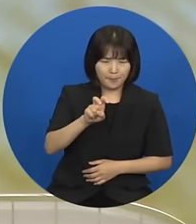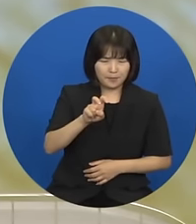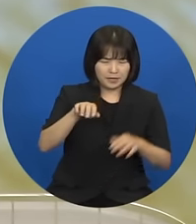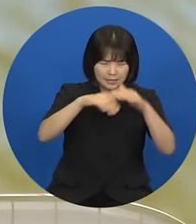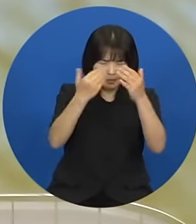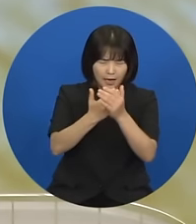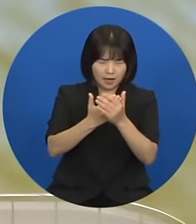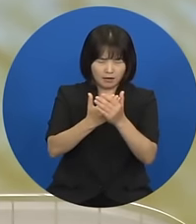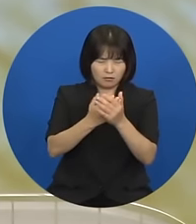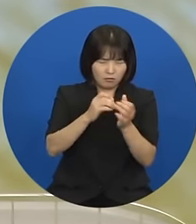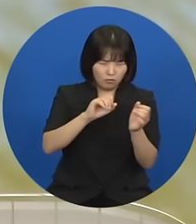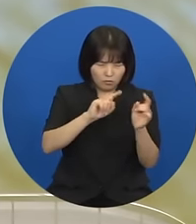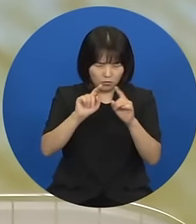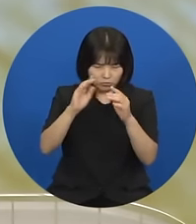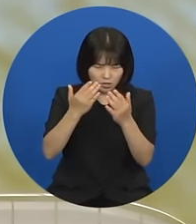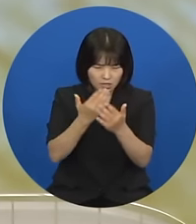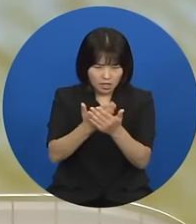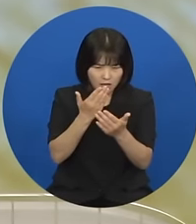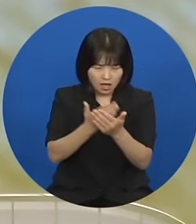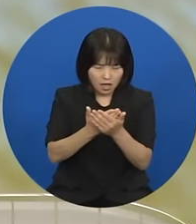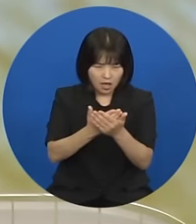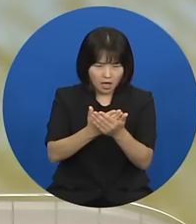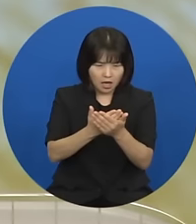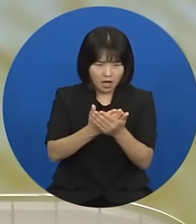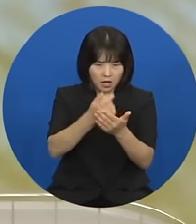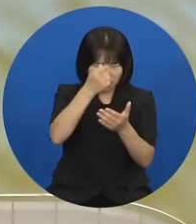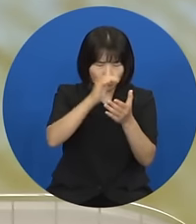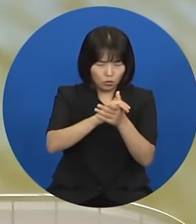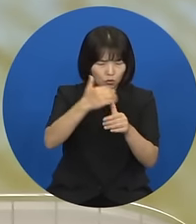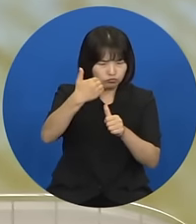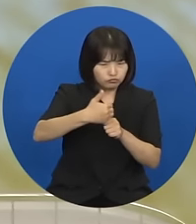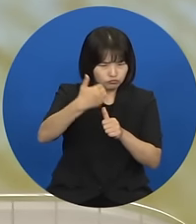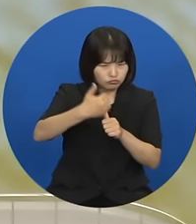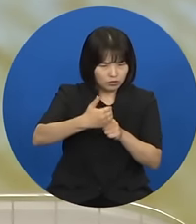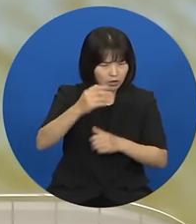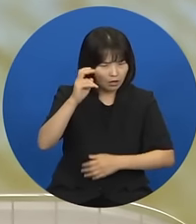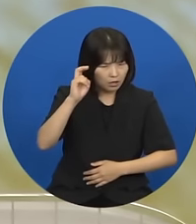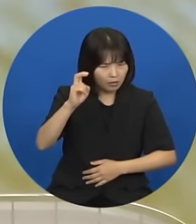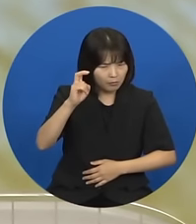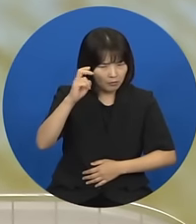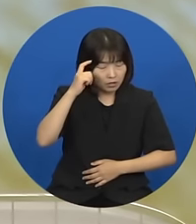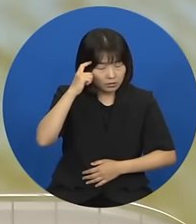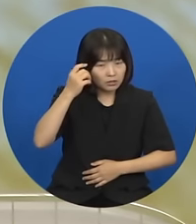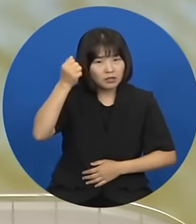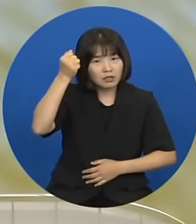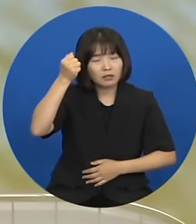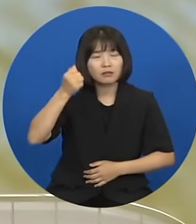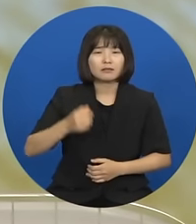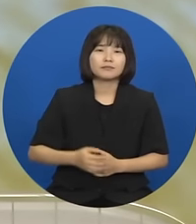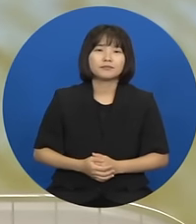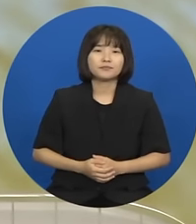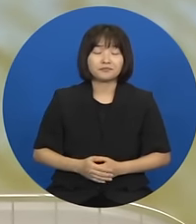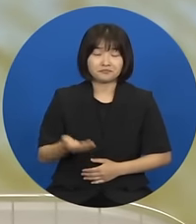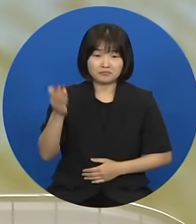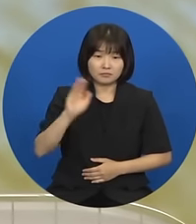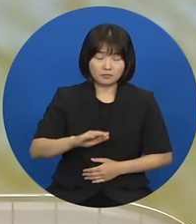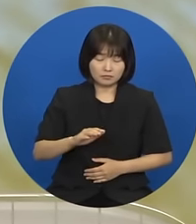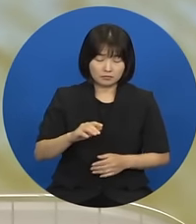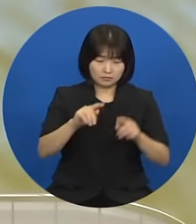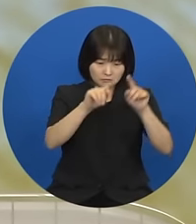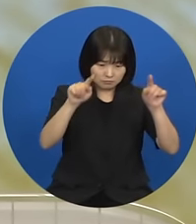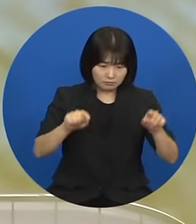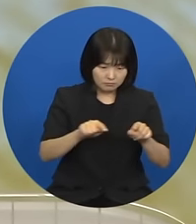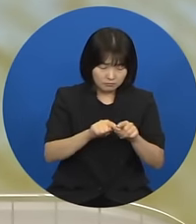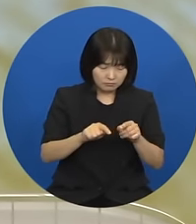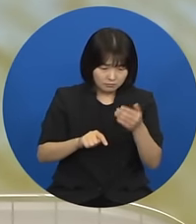치유받게 해달라, 건강하게 회복되게 해달라, 그러한 기도들이 쓰여 있을 줄 알았거든요. 그런데 기도 첫 번째